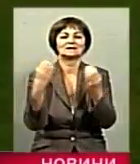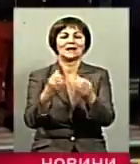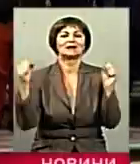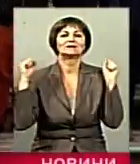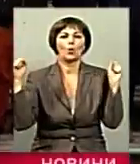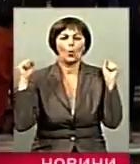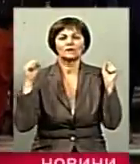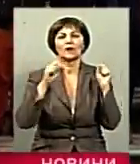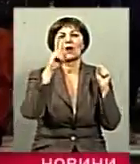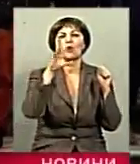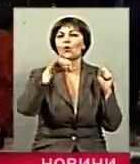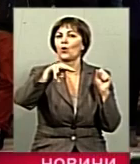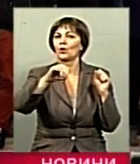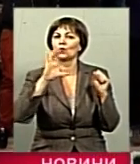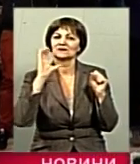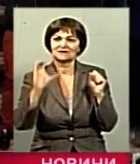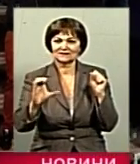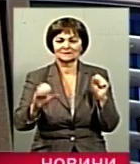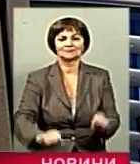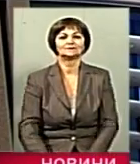Ігор Грач. Новини Житомирщини.